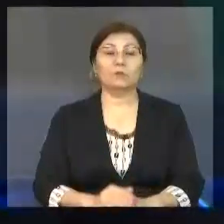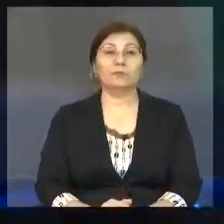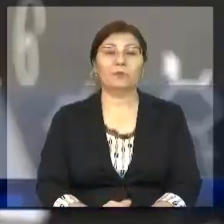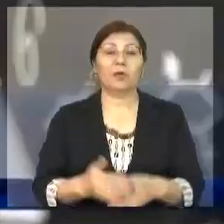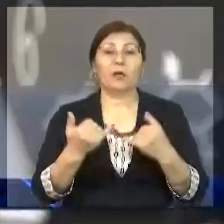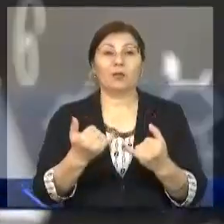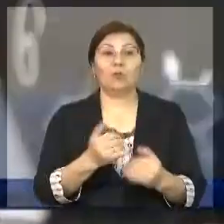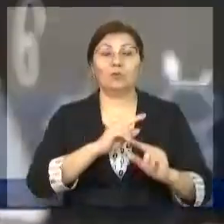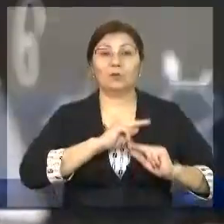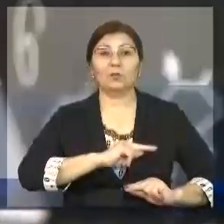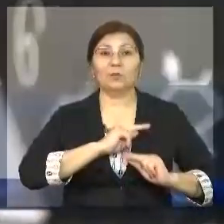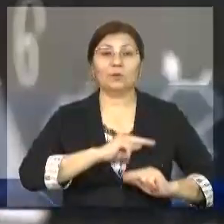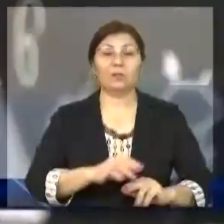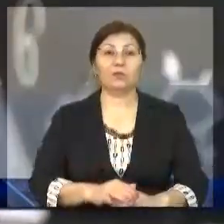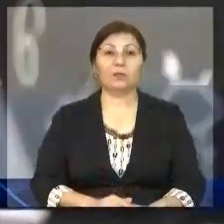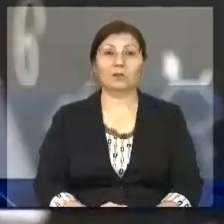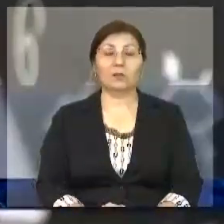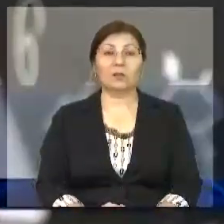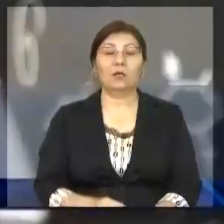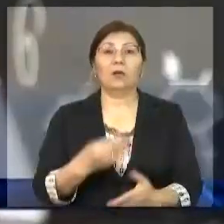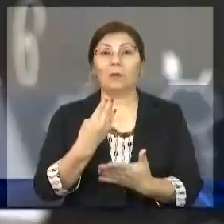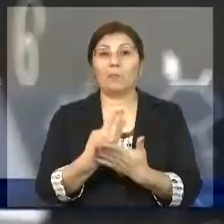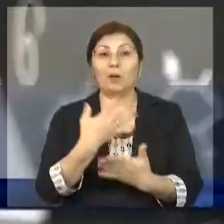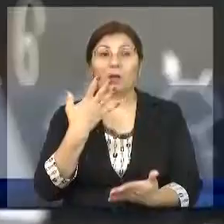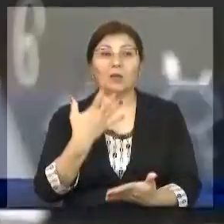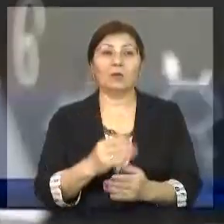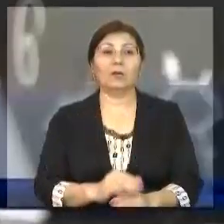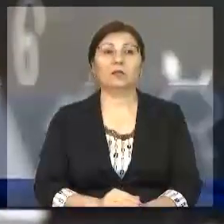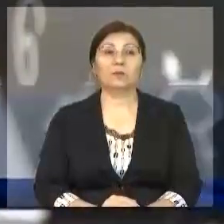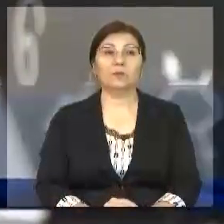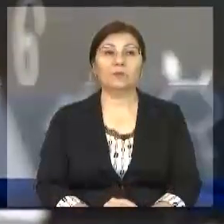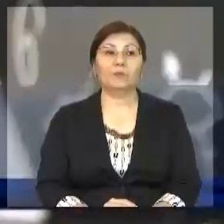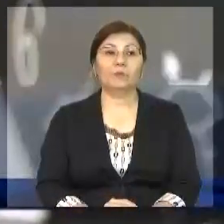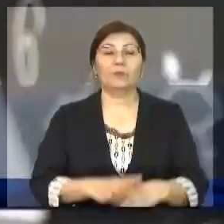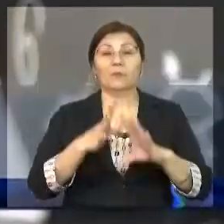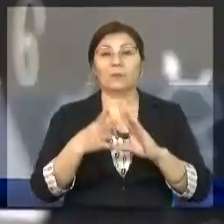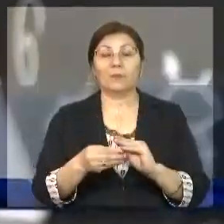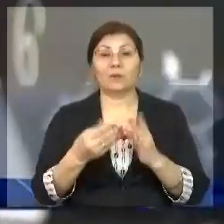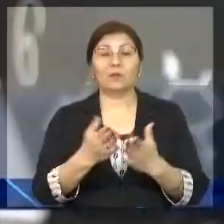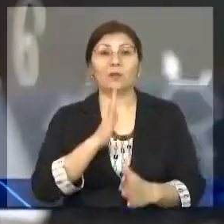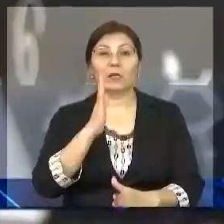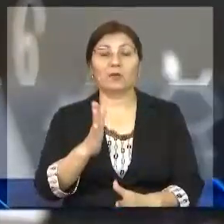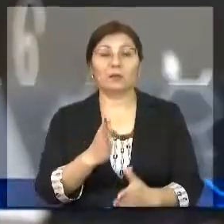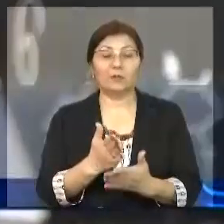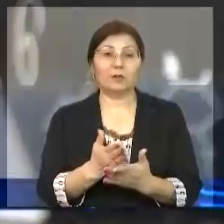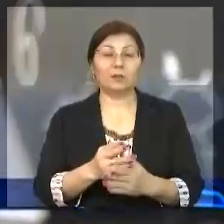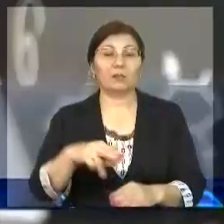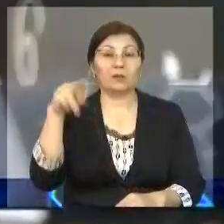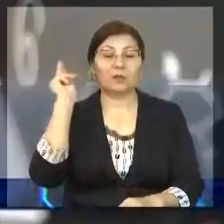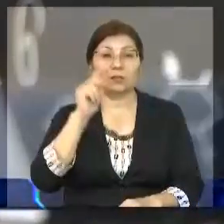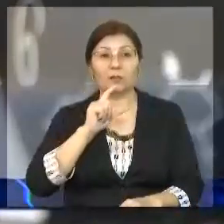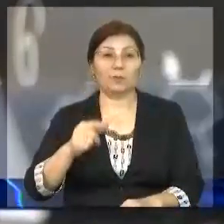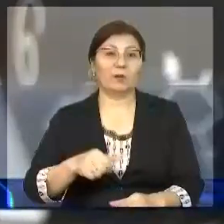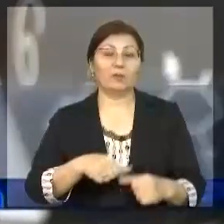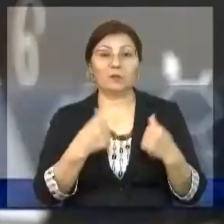Осы жасап жатқан еңбектері бағаланып, еленіп, мына алдарында отқан шәкірттердің